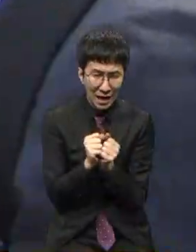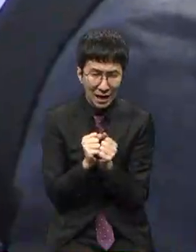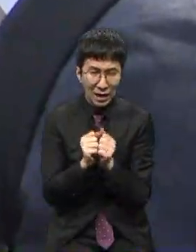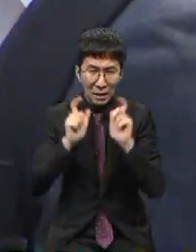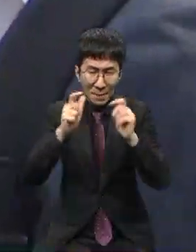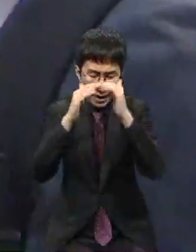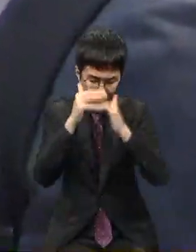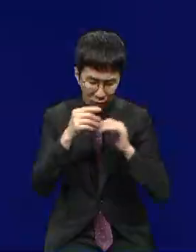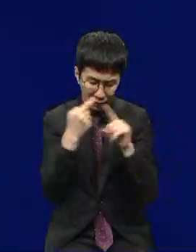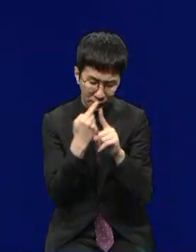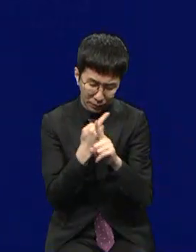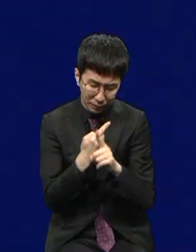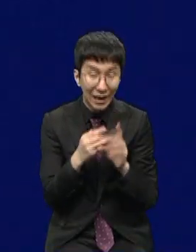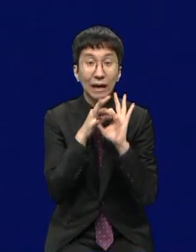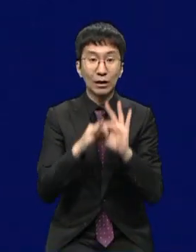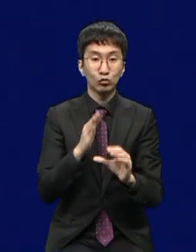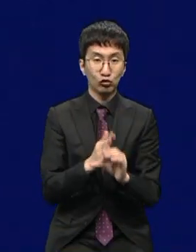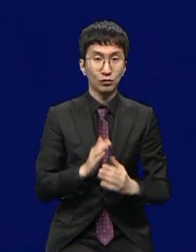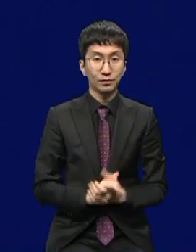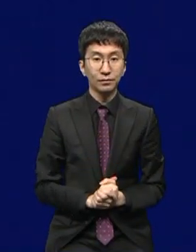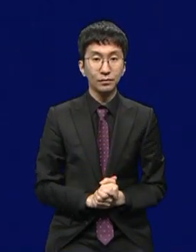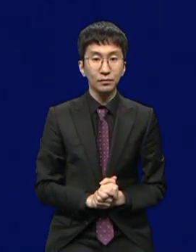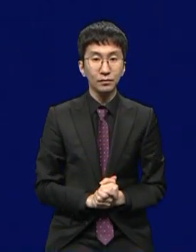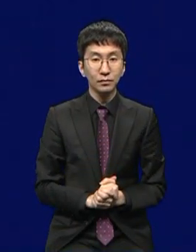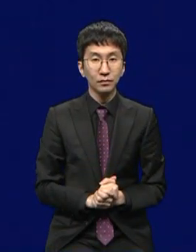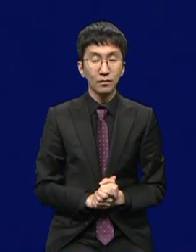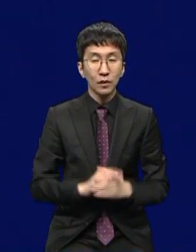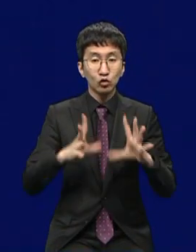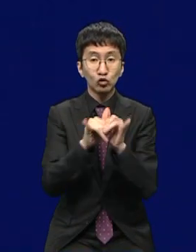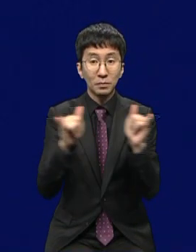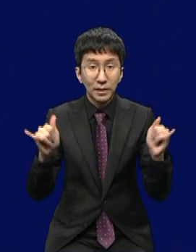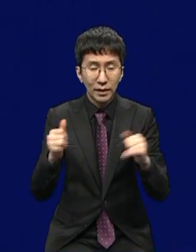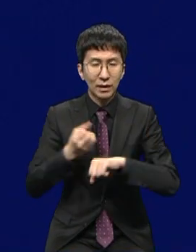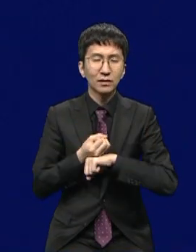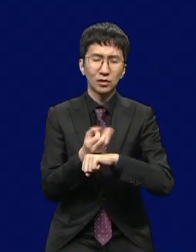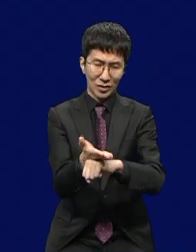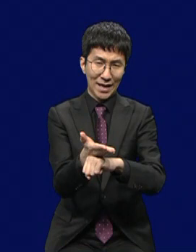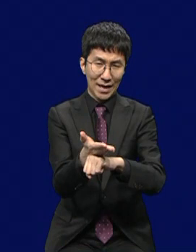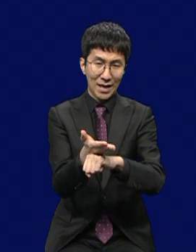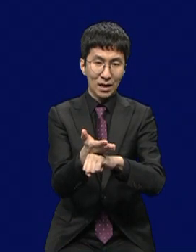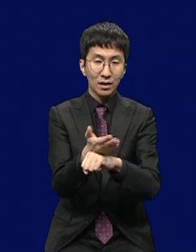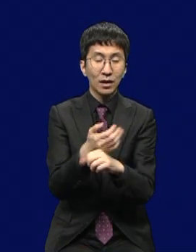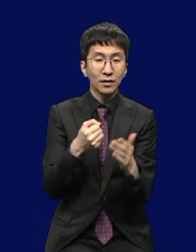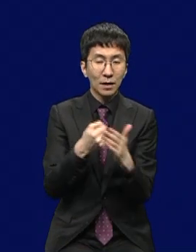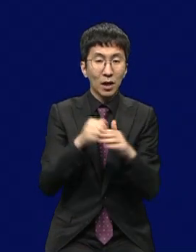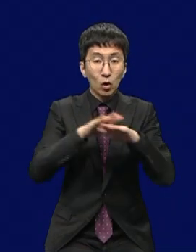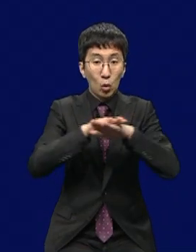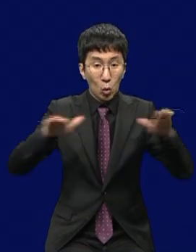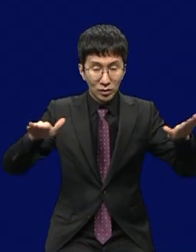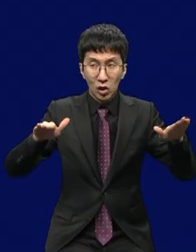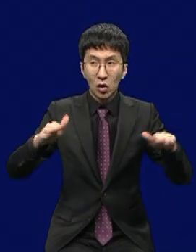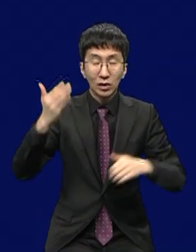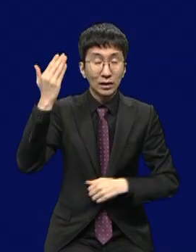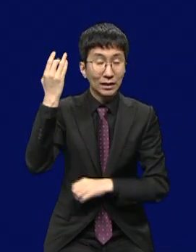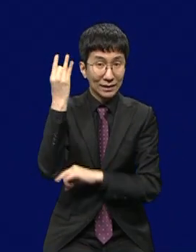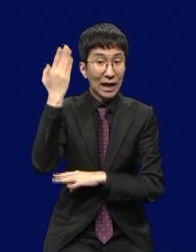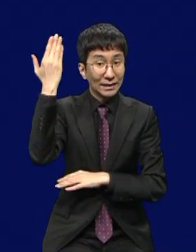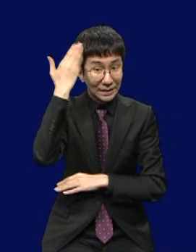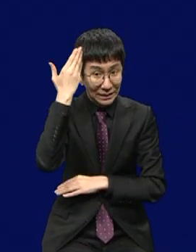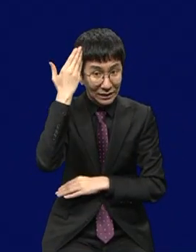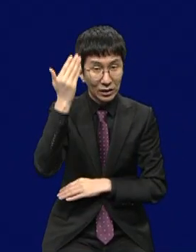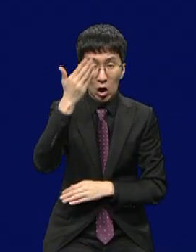알려졌습니다. 윤 전 총장 측 관계자는 국민께 말씀드리는 자리인 만큼 공정과 상식, 헌법과 애국정신